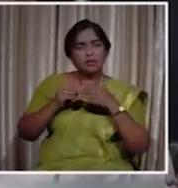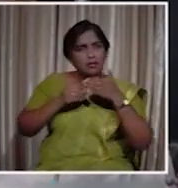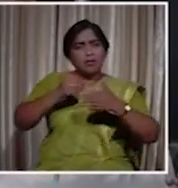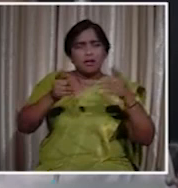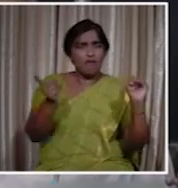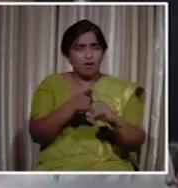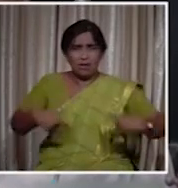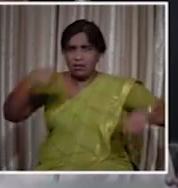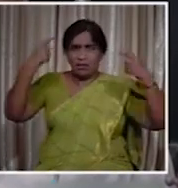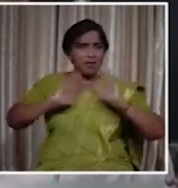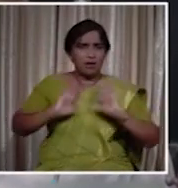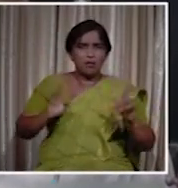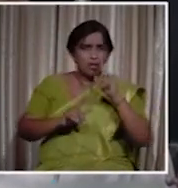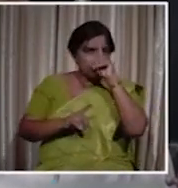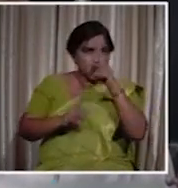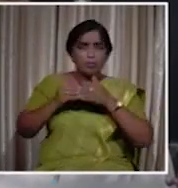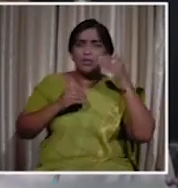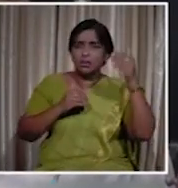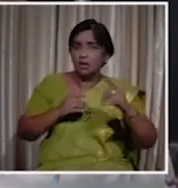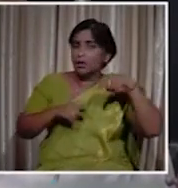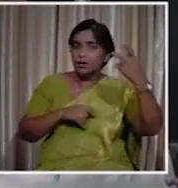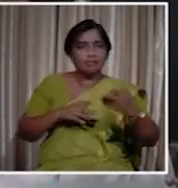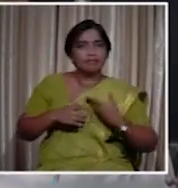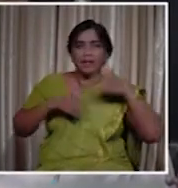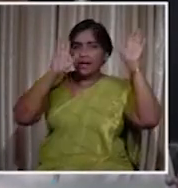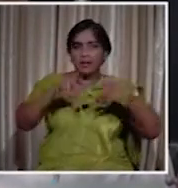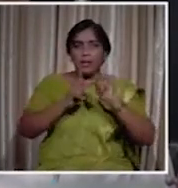ගෙනියන්න එපා මෙහෙම තව සතියක් ගෙනිච්චොත් ඊළඟ සැරේ අපිට එන්න